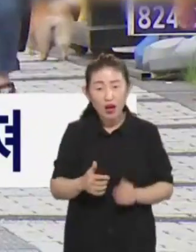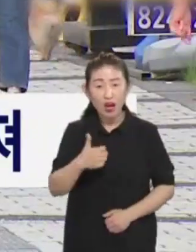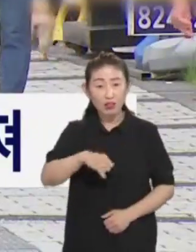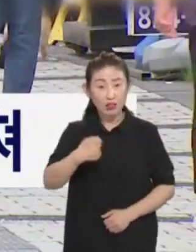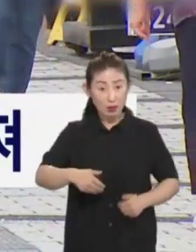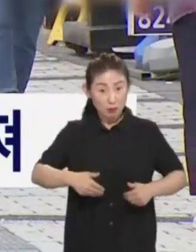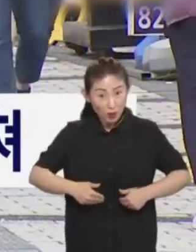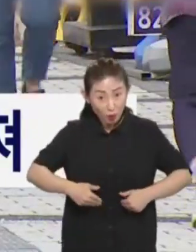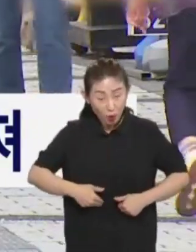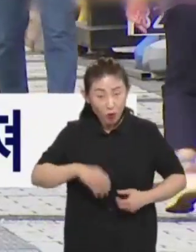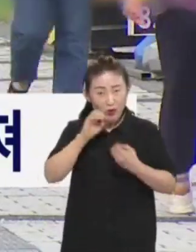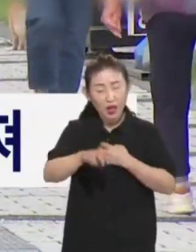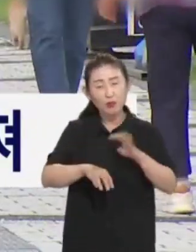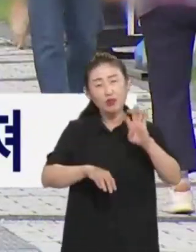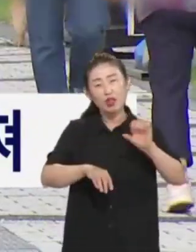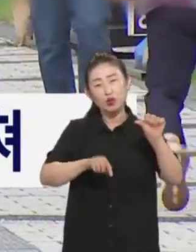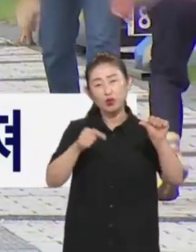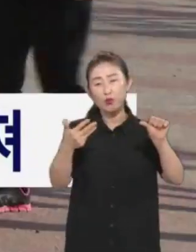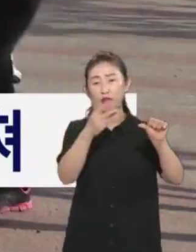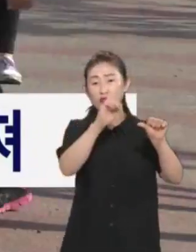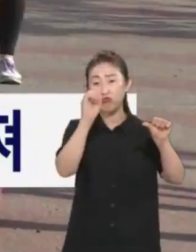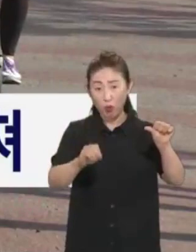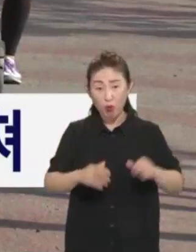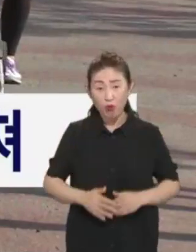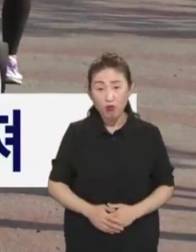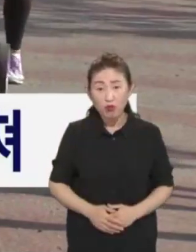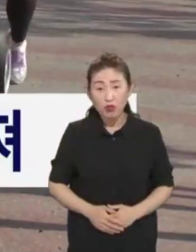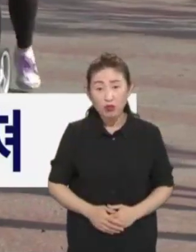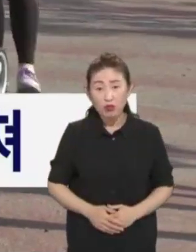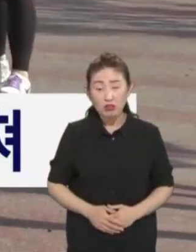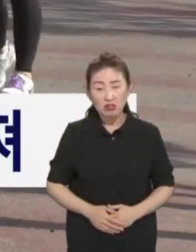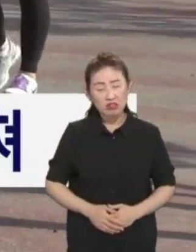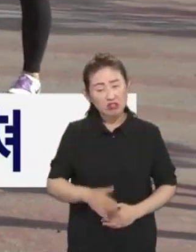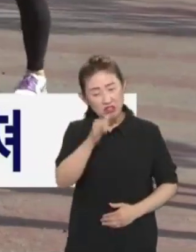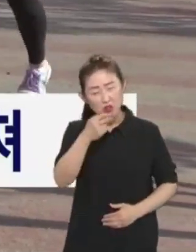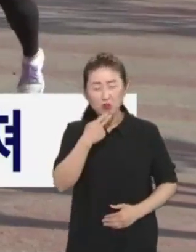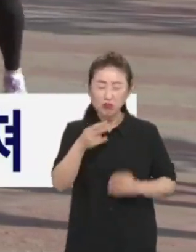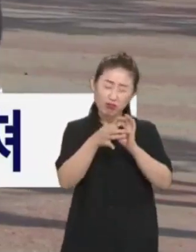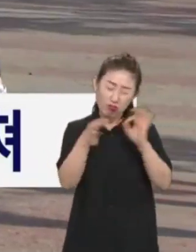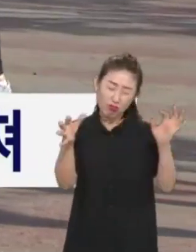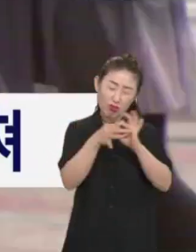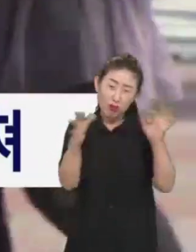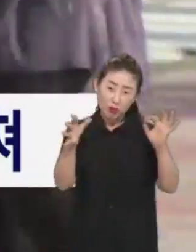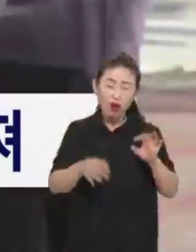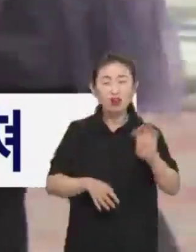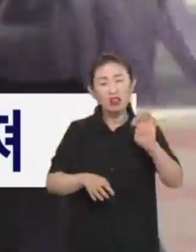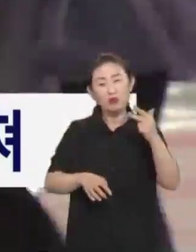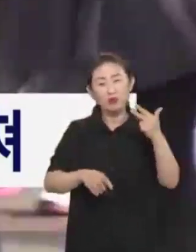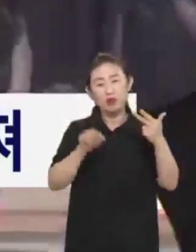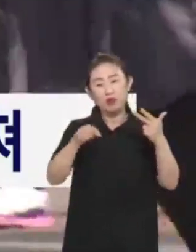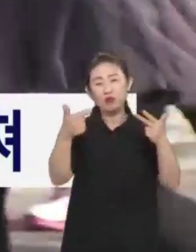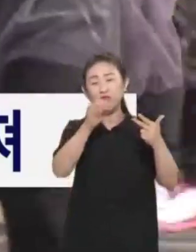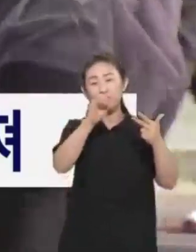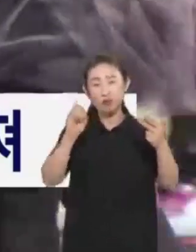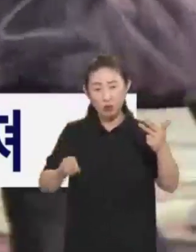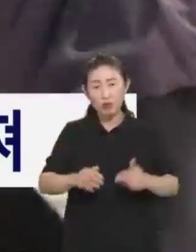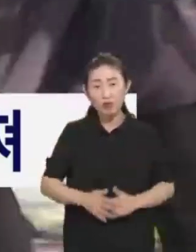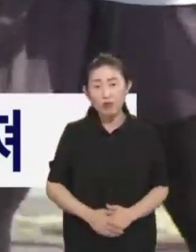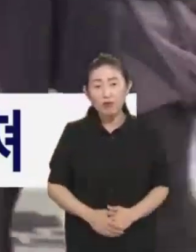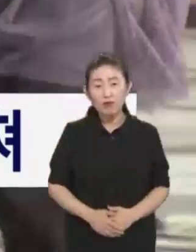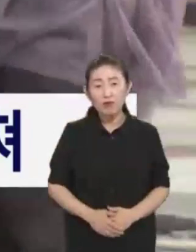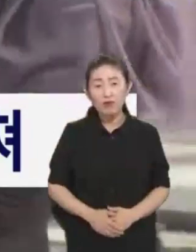자녀가 필요하다는 응답이 45.8%에 그쳤고 있어도 되고 없어도 된다는 응답이 37.6%를